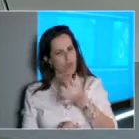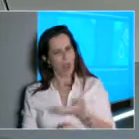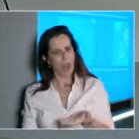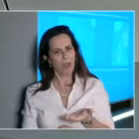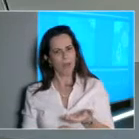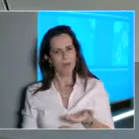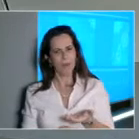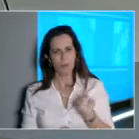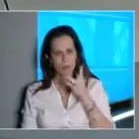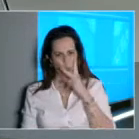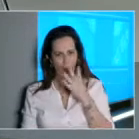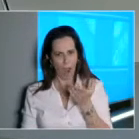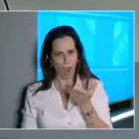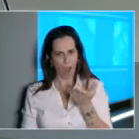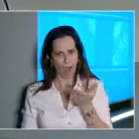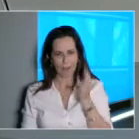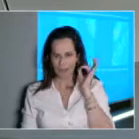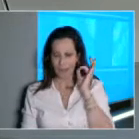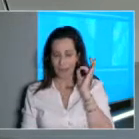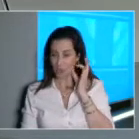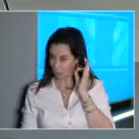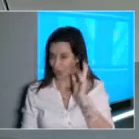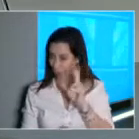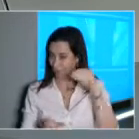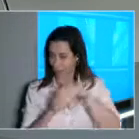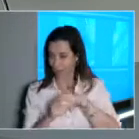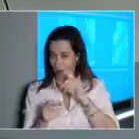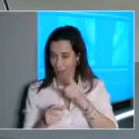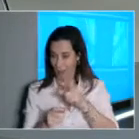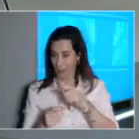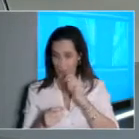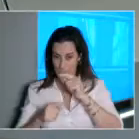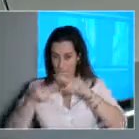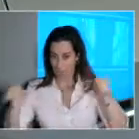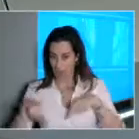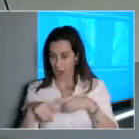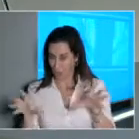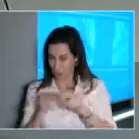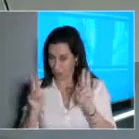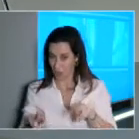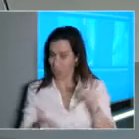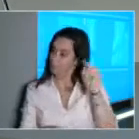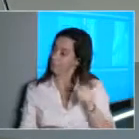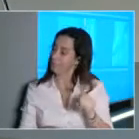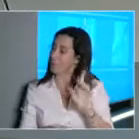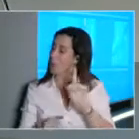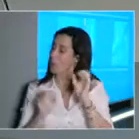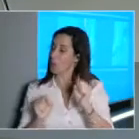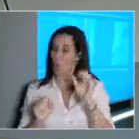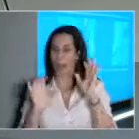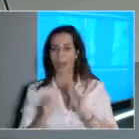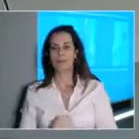שואל אם מישהו ראה את הילד, אם הילד הייתה יכולה בכלל להיכנס איתם לאותה בריכה יחד? אני